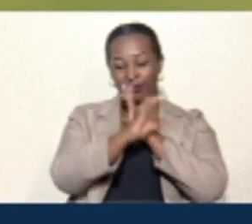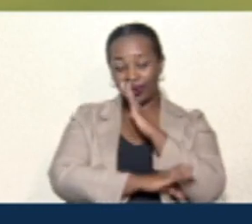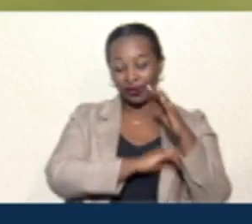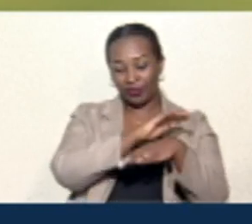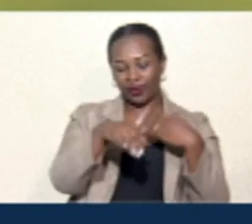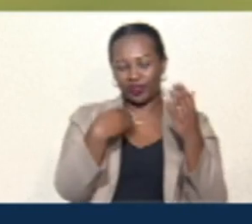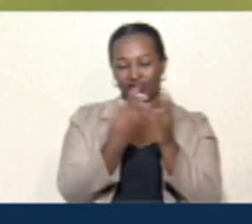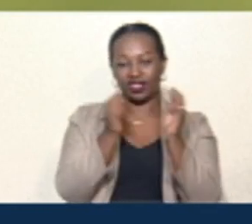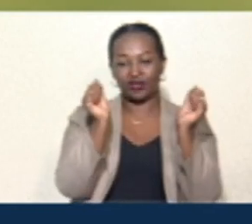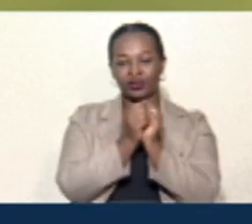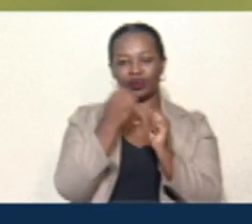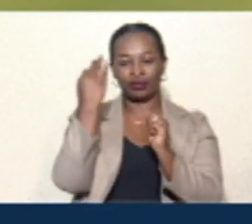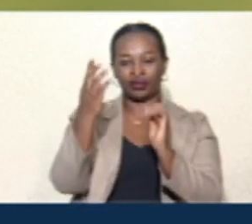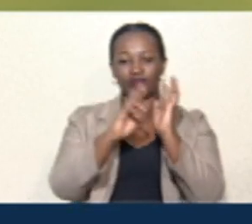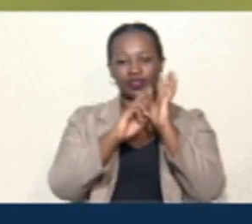Afrika